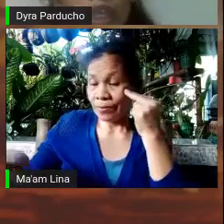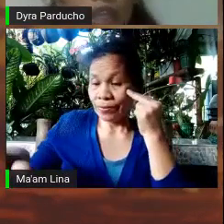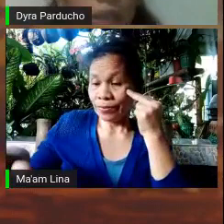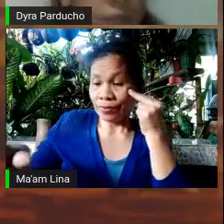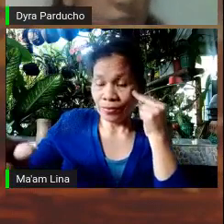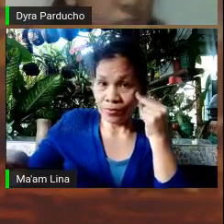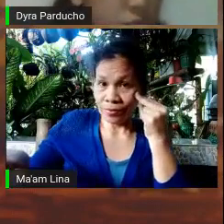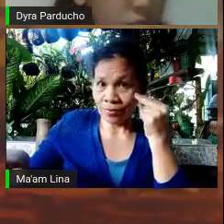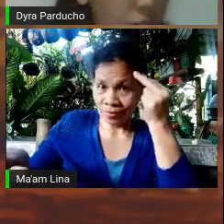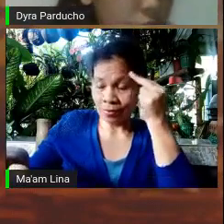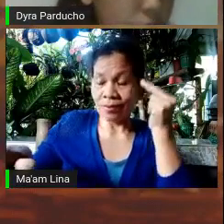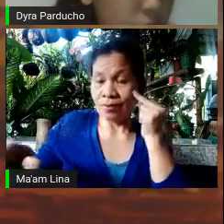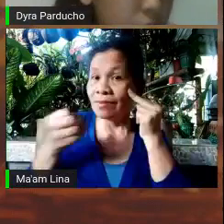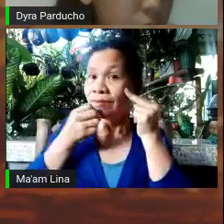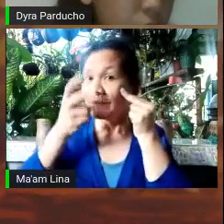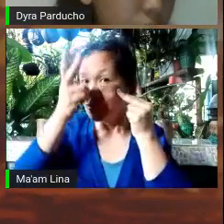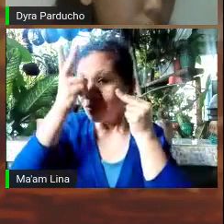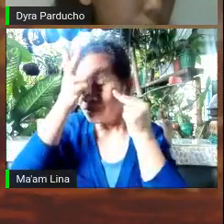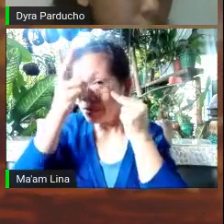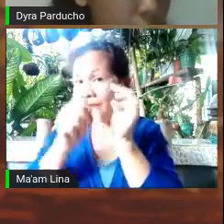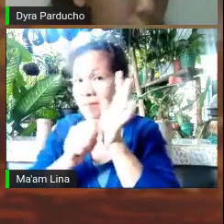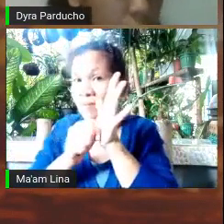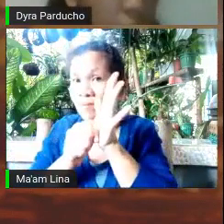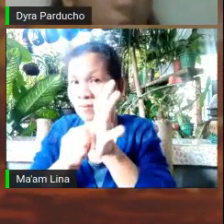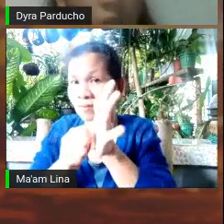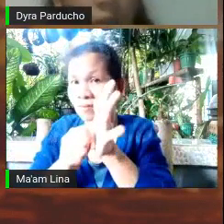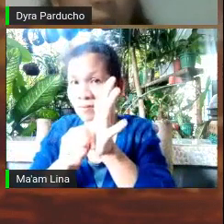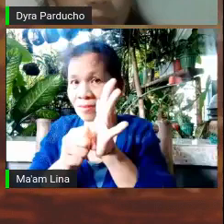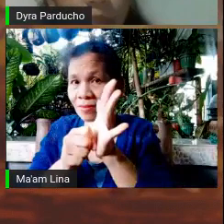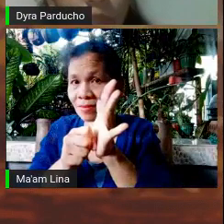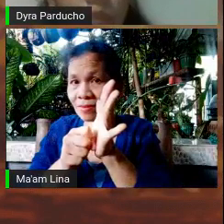kambing na bilang sumisimbolo po ng